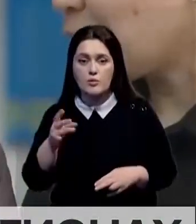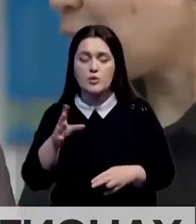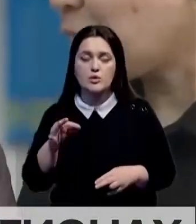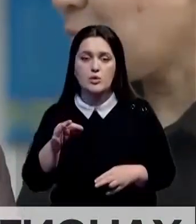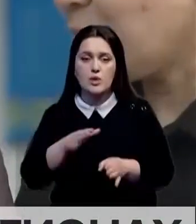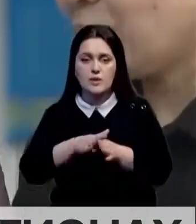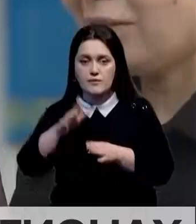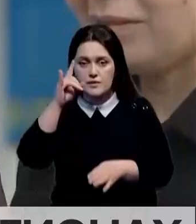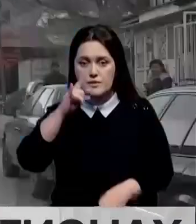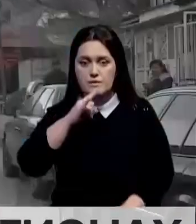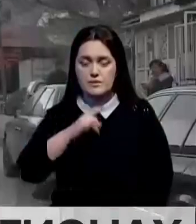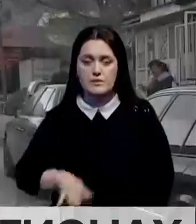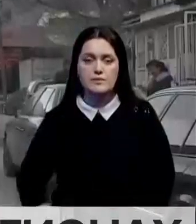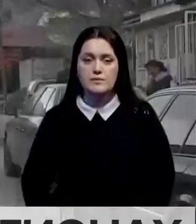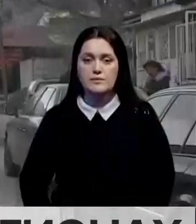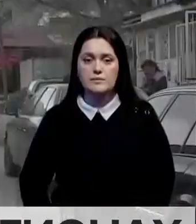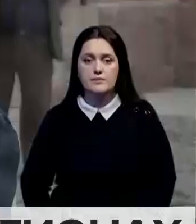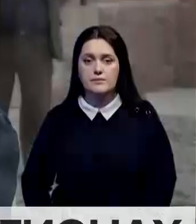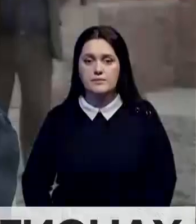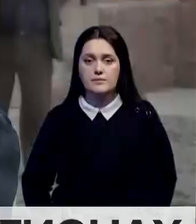конкретной области, но и всего Казахстана.